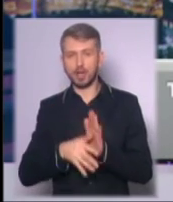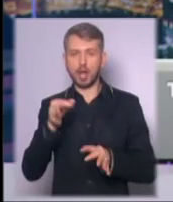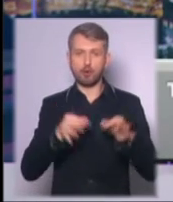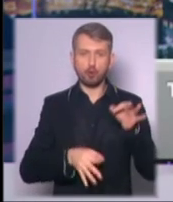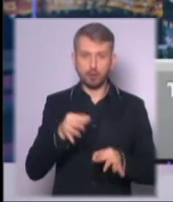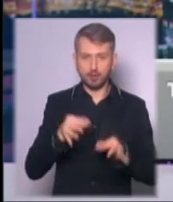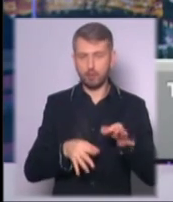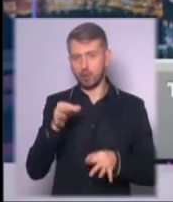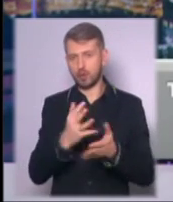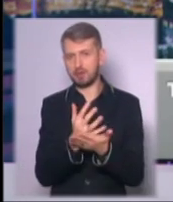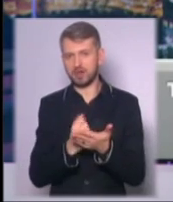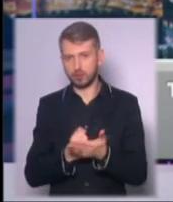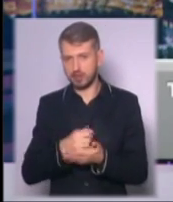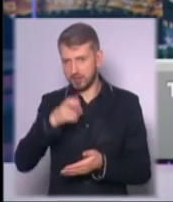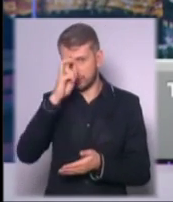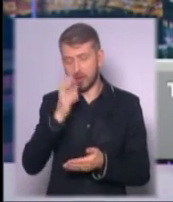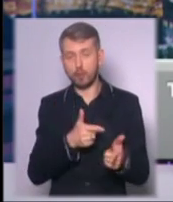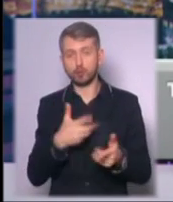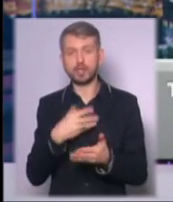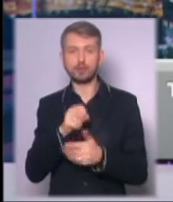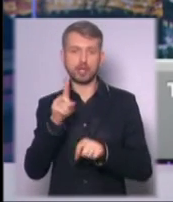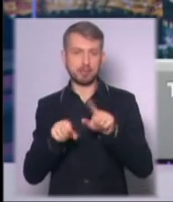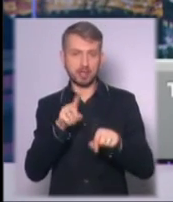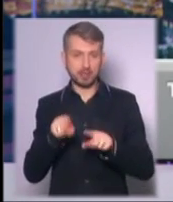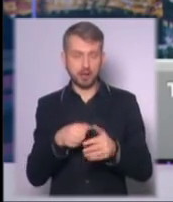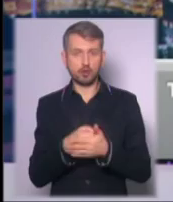природними ресурсами держави. Готуйте свої запитання до